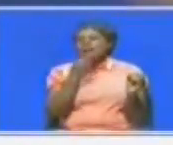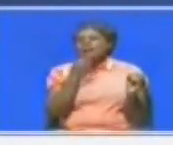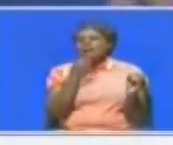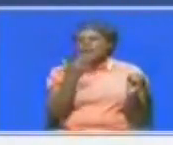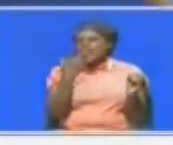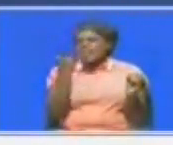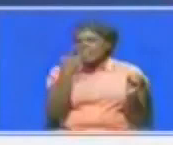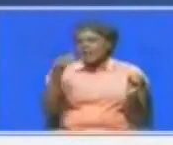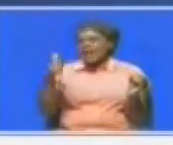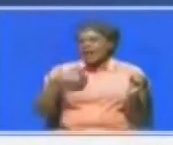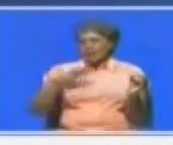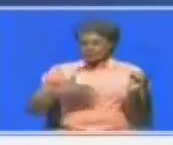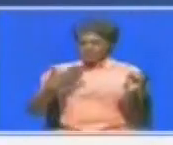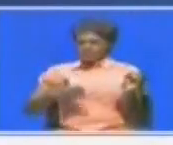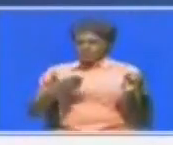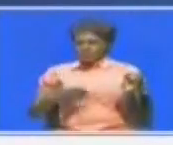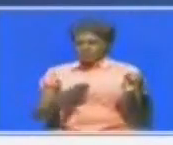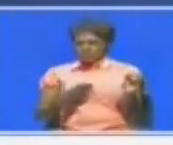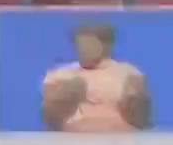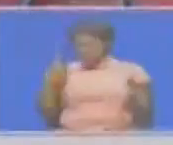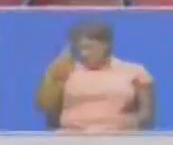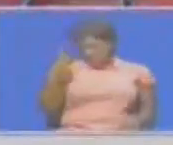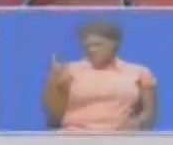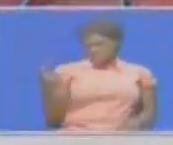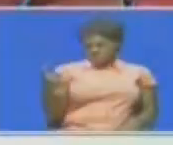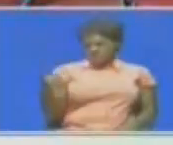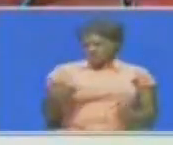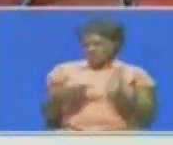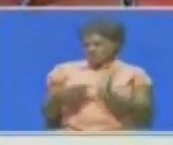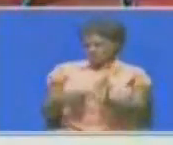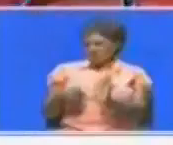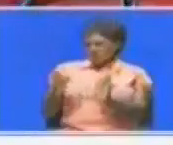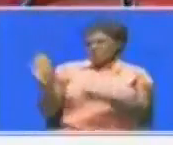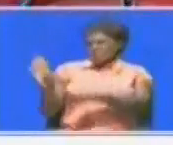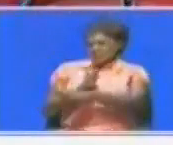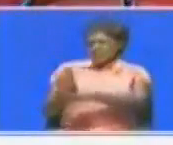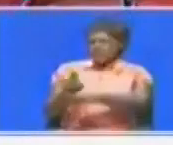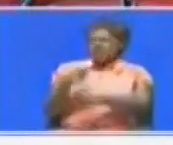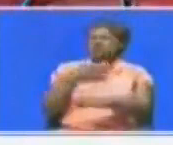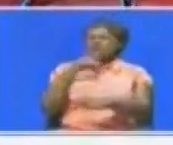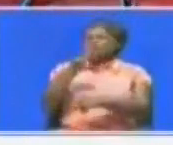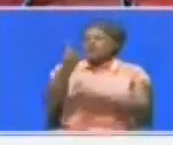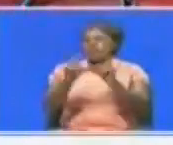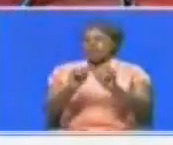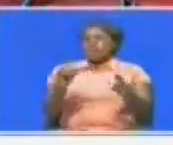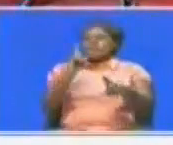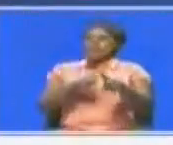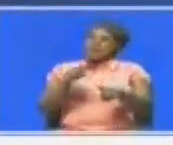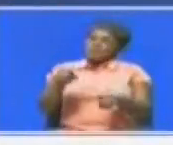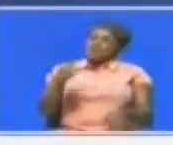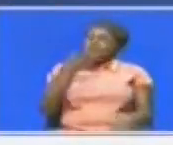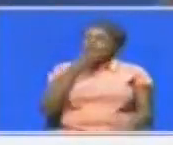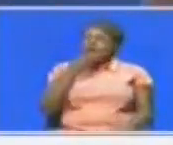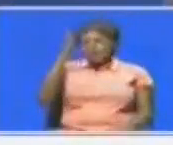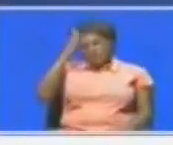nje, anaanza kuwa na hasira zile azieleweki. Na kiburi, kiburi. Na kiburi, anaanza kuonesha ako busy ndio usimuulize maswali. Lakini kama wewe ni